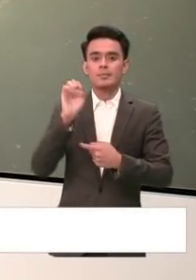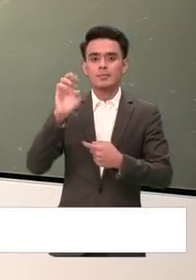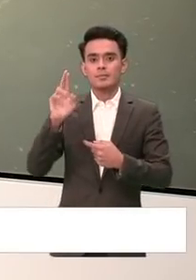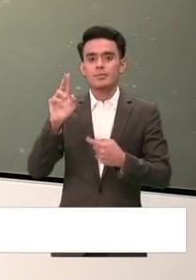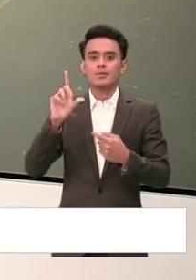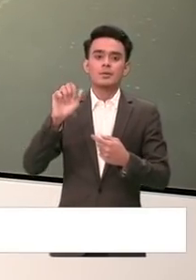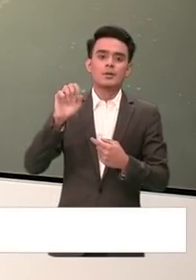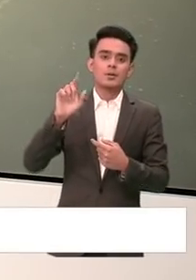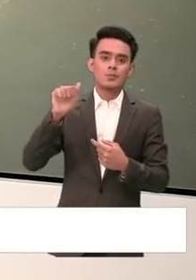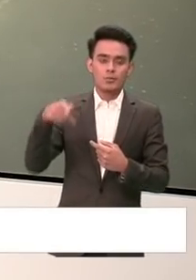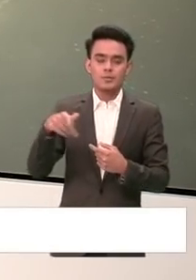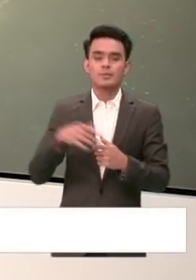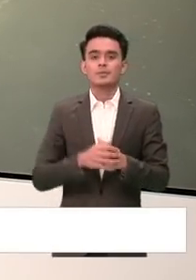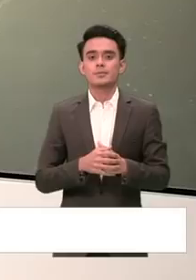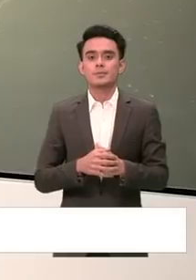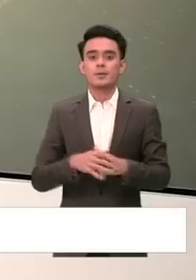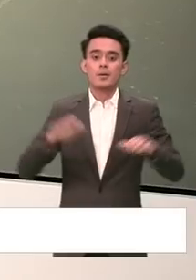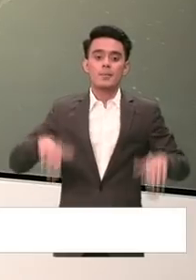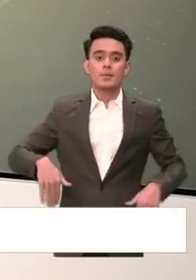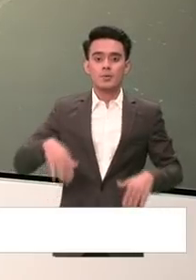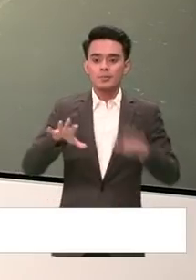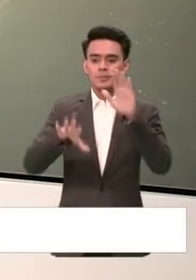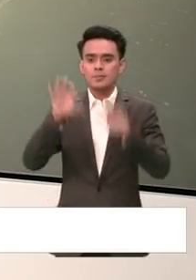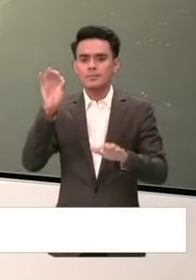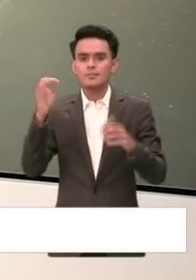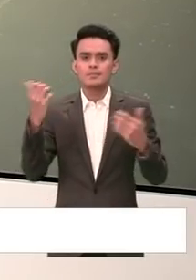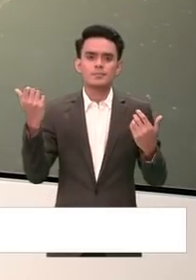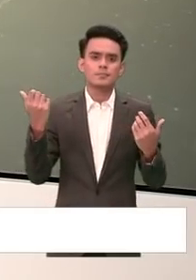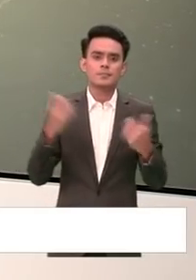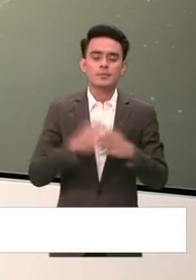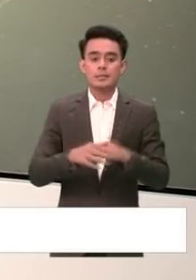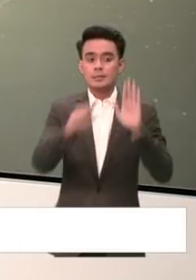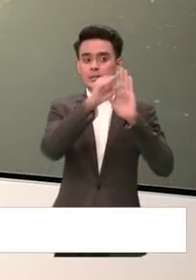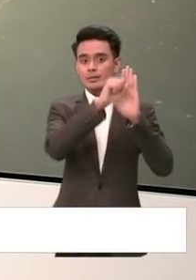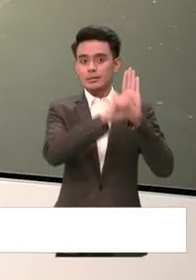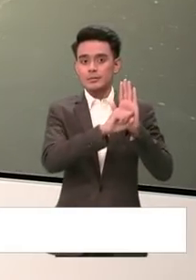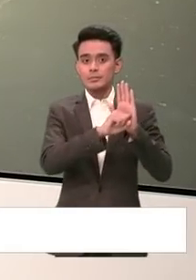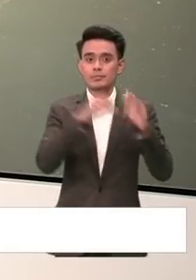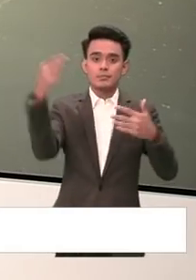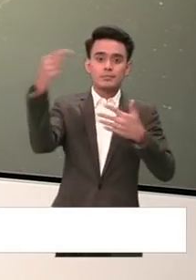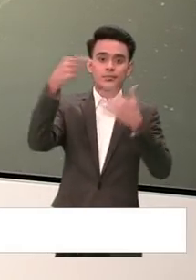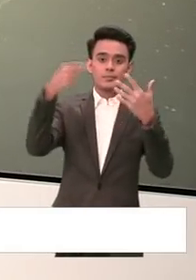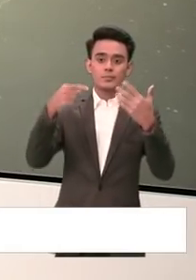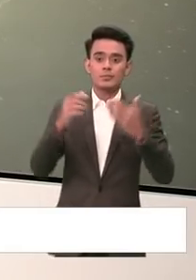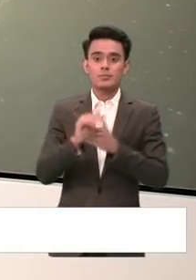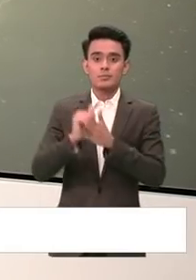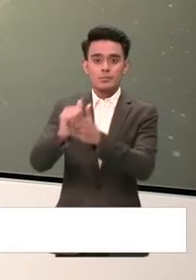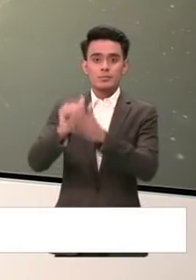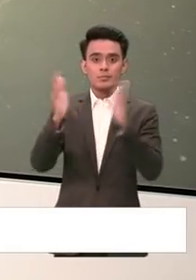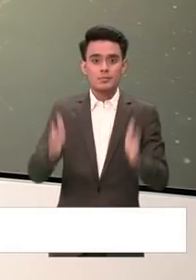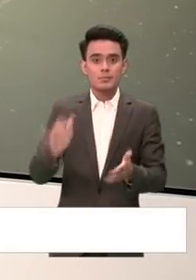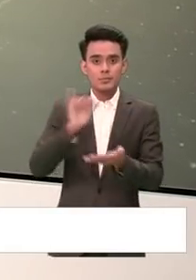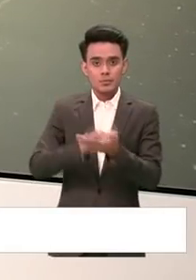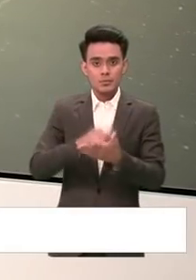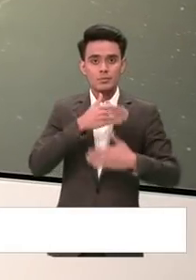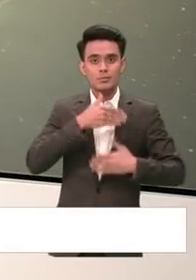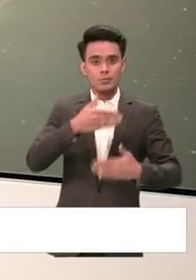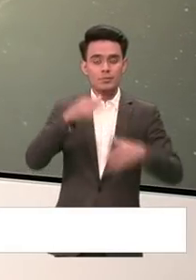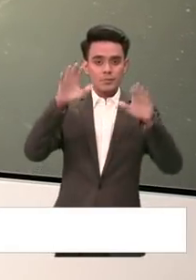energi berhad bagaimanapun belum dapat dipastikan sama Ade syarat diantara kedua dua pemimpin itu sanggup